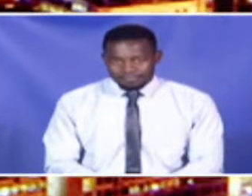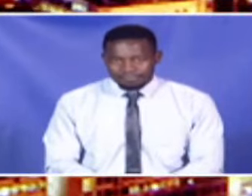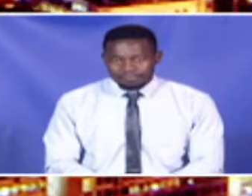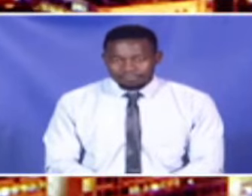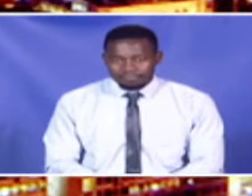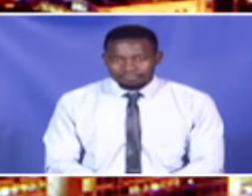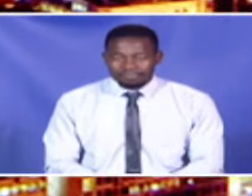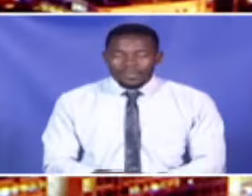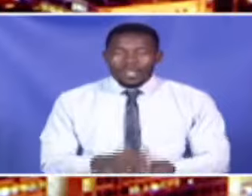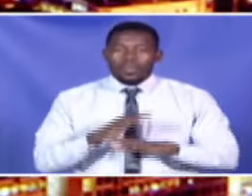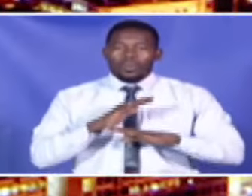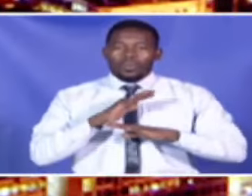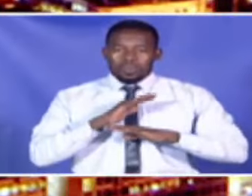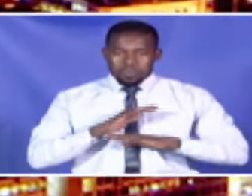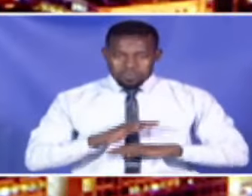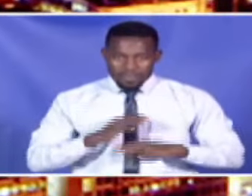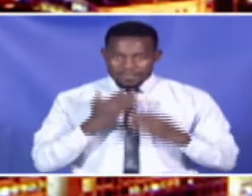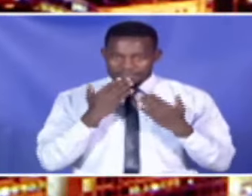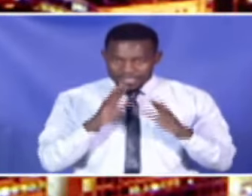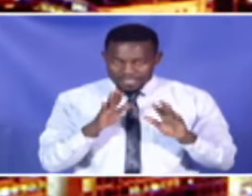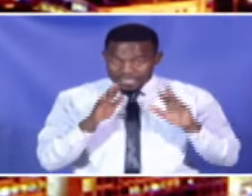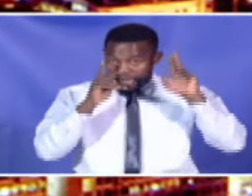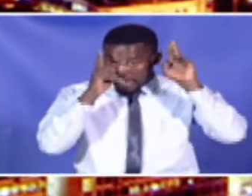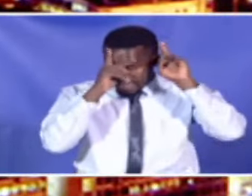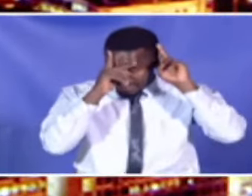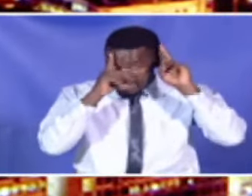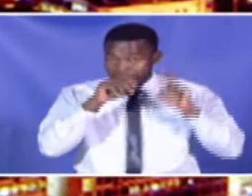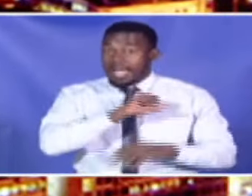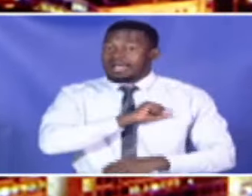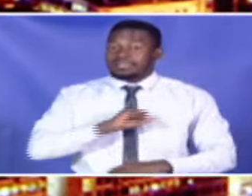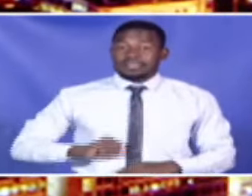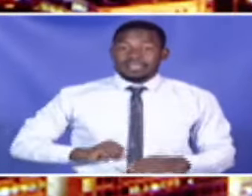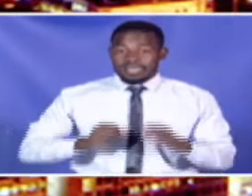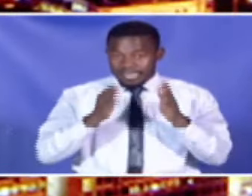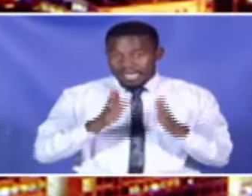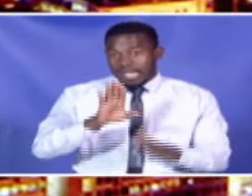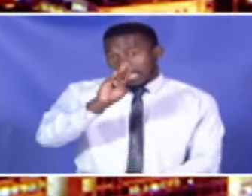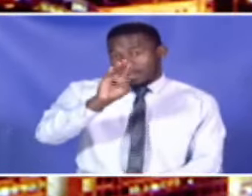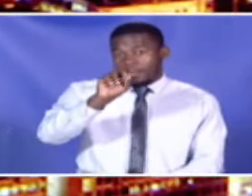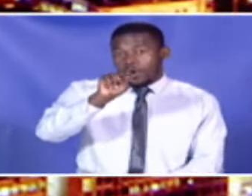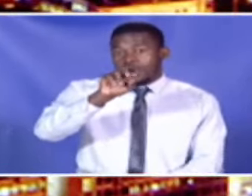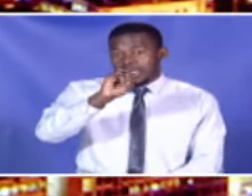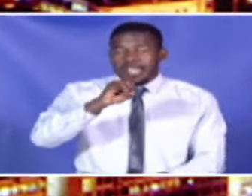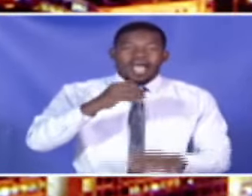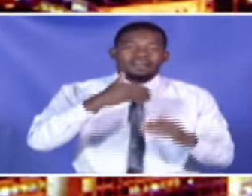Ni afueni kubwa kwa seneta wa Kakamega Boni Halwale baada ya ripoti ya upasuaji wa maiti aliyekuwa mfanyikazi wake.